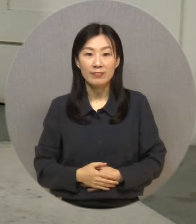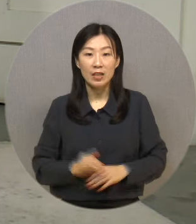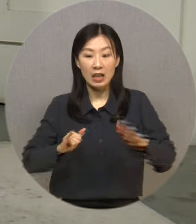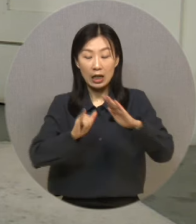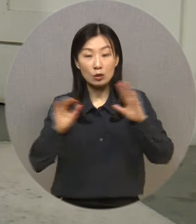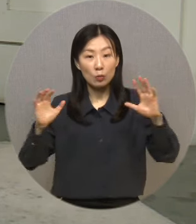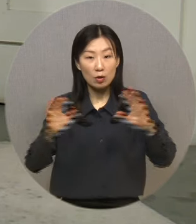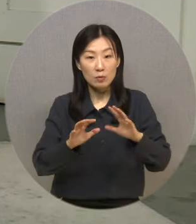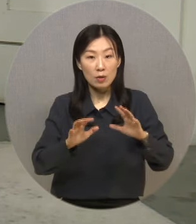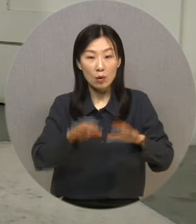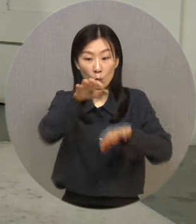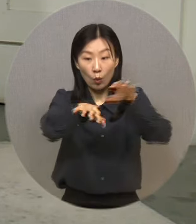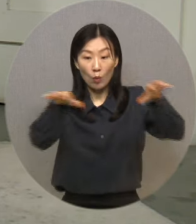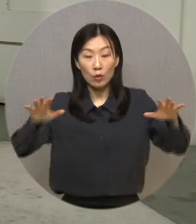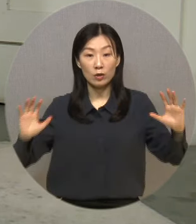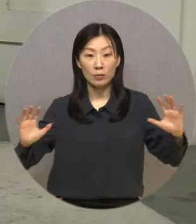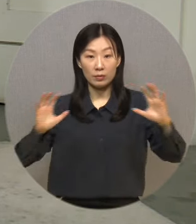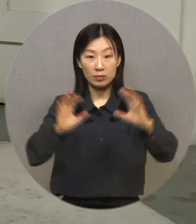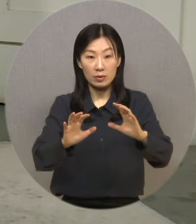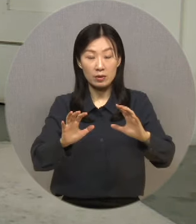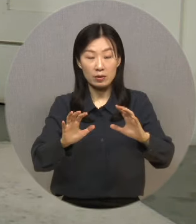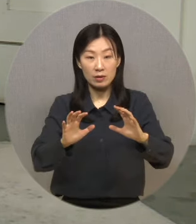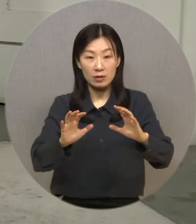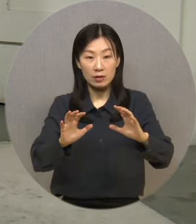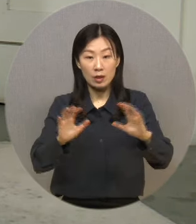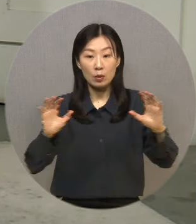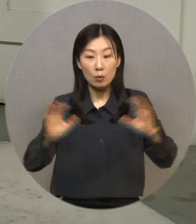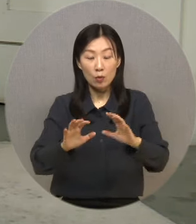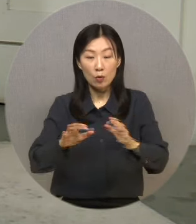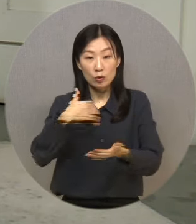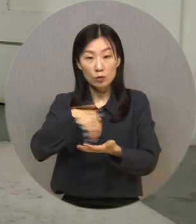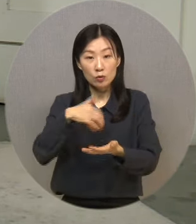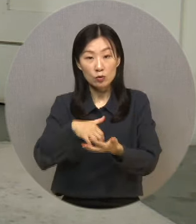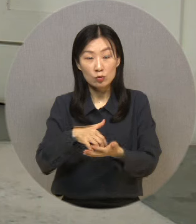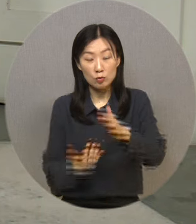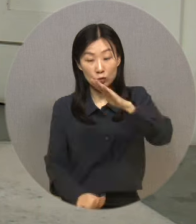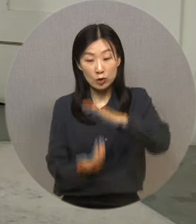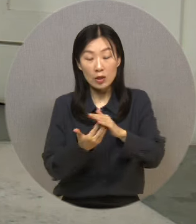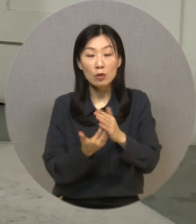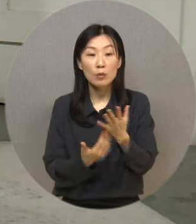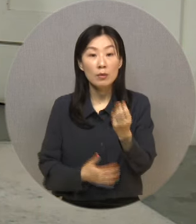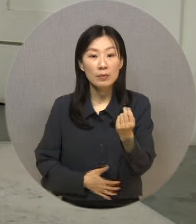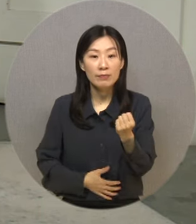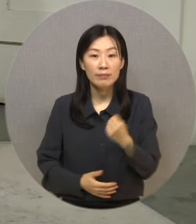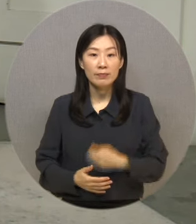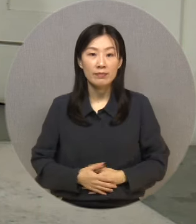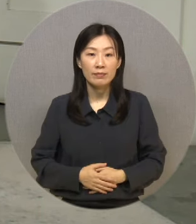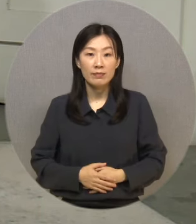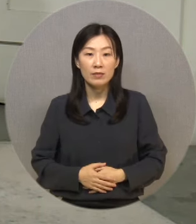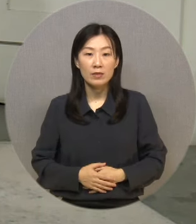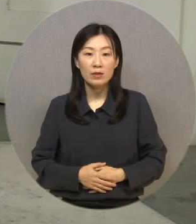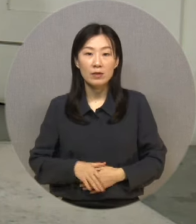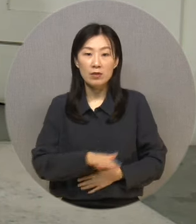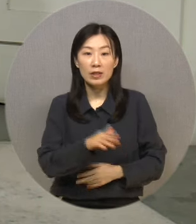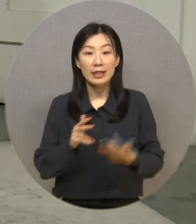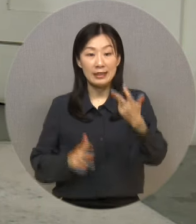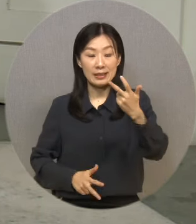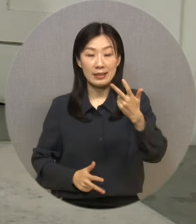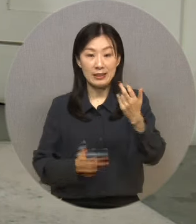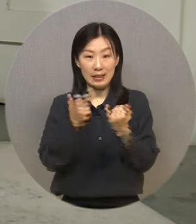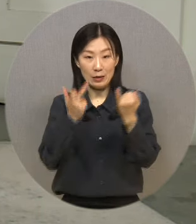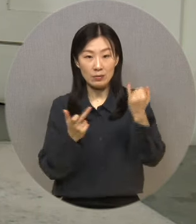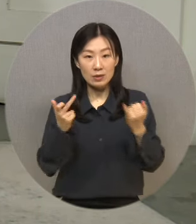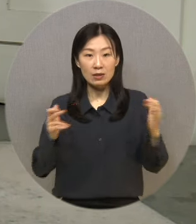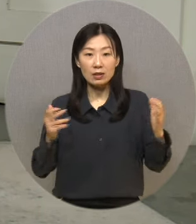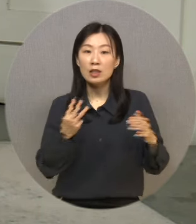사방 각지에서 이렇게 오실 텐데, 몇 분이나 예, 예. 모입니까? 최고 모이면? 우리가 7남매이기 때문에 서울, 네. 뭐 부산, 대구 이렇게 전부